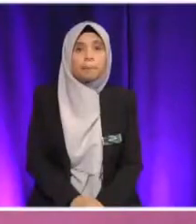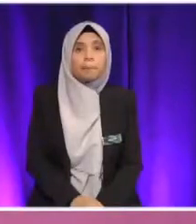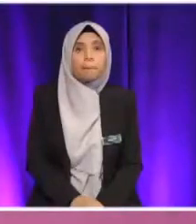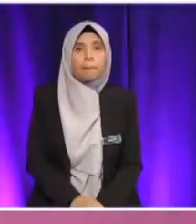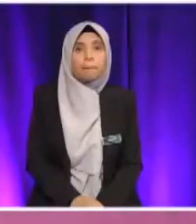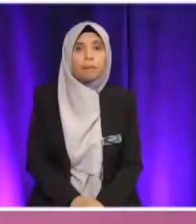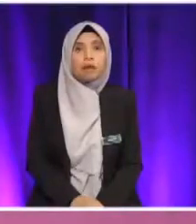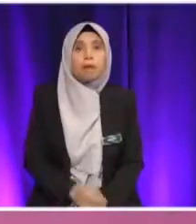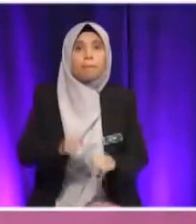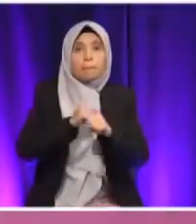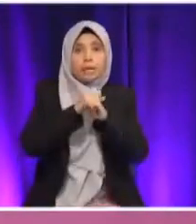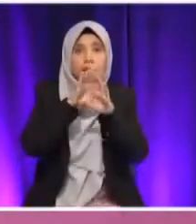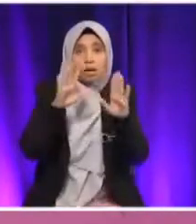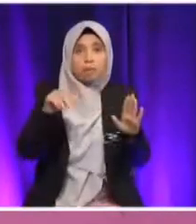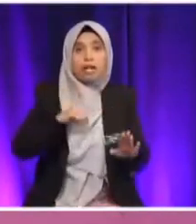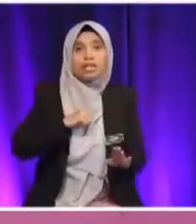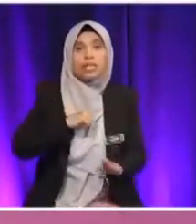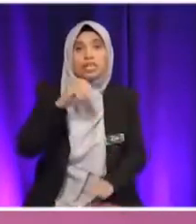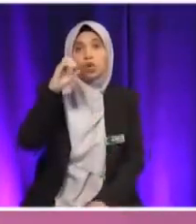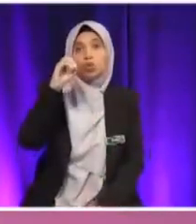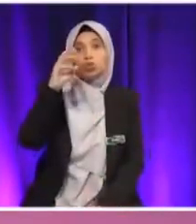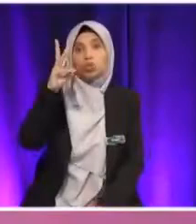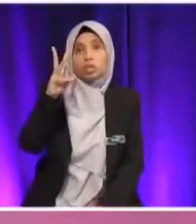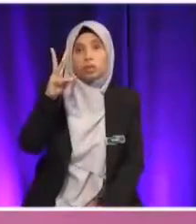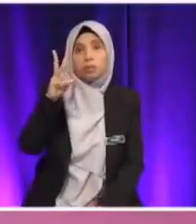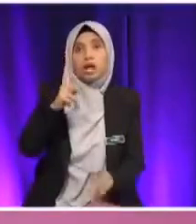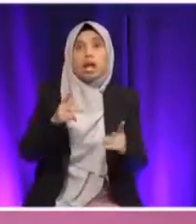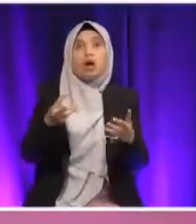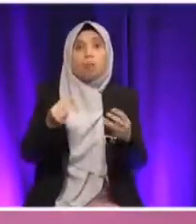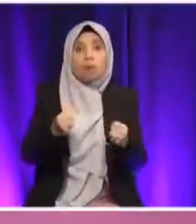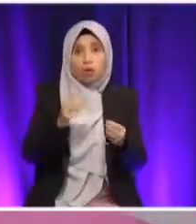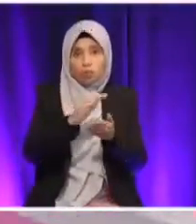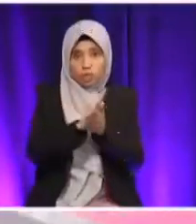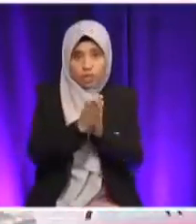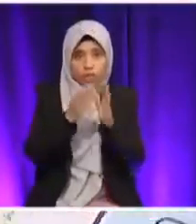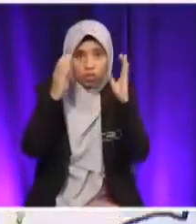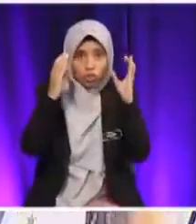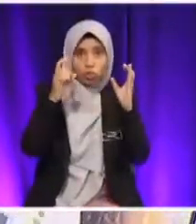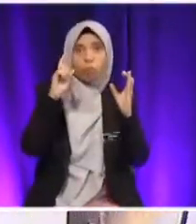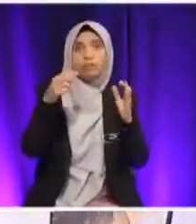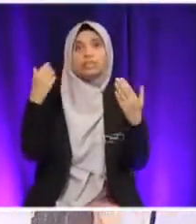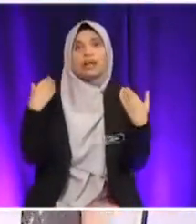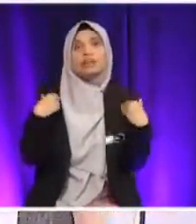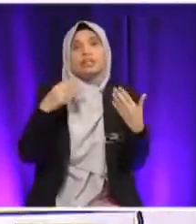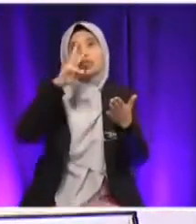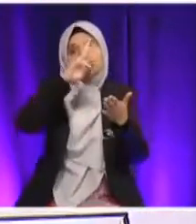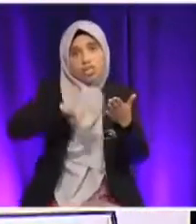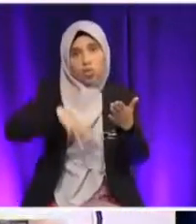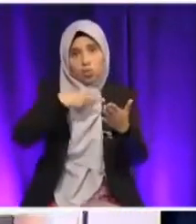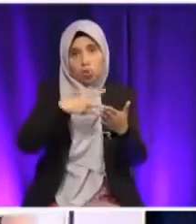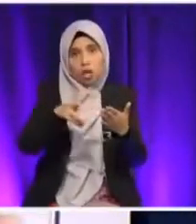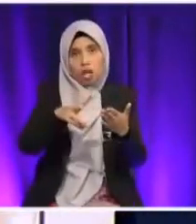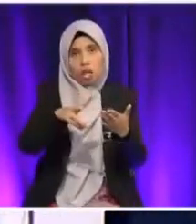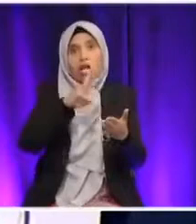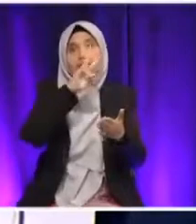perkembangan diri kosong enam Oke jika ingin jadi cekgu sepertinya di-add jadwal Oke jadwal